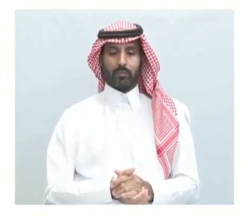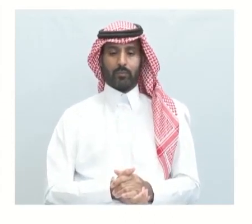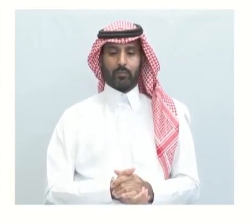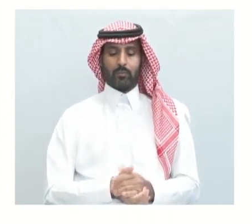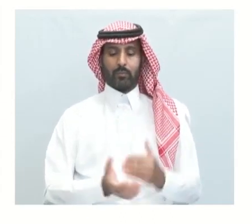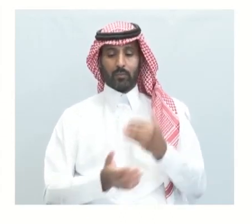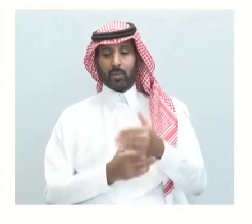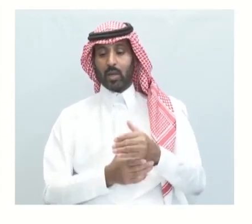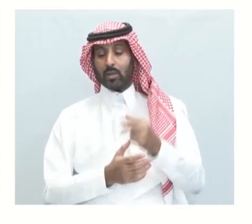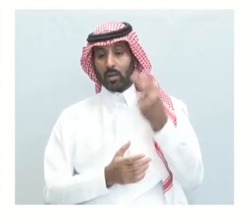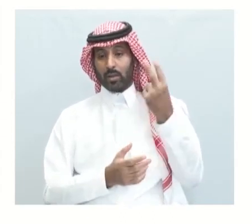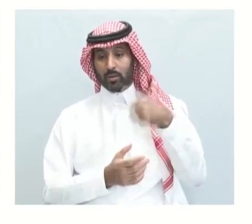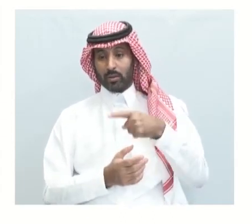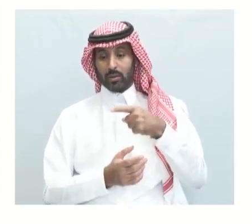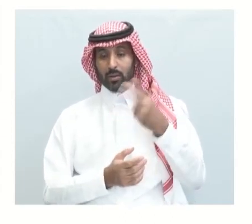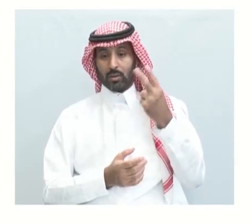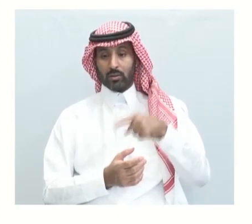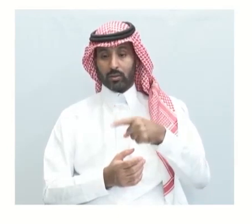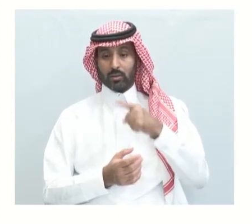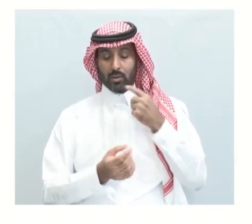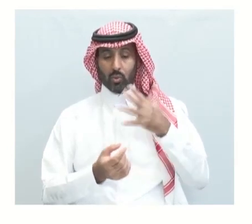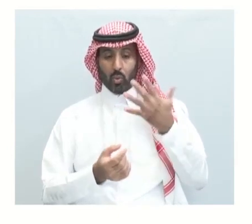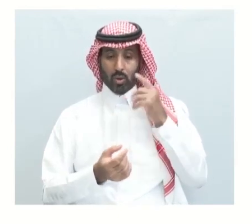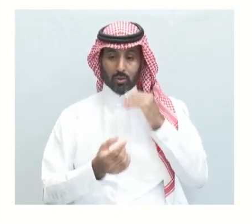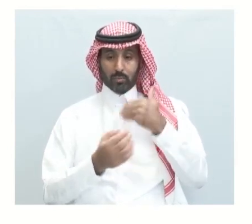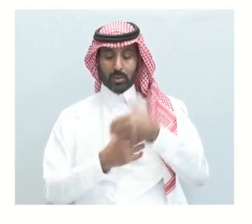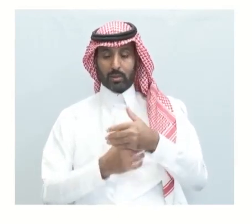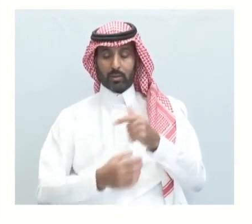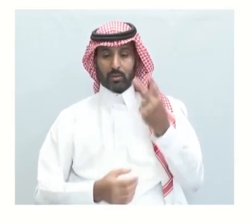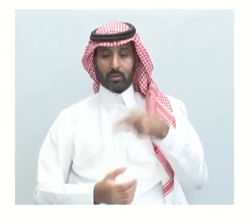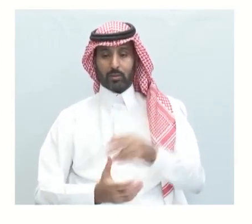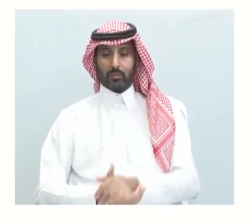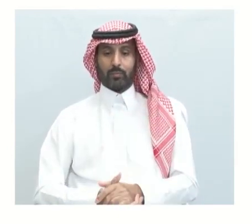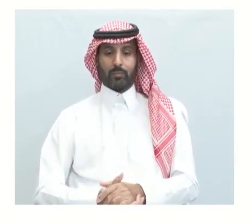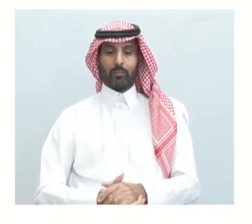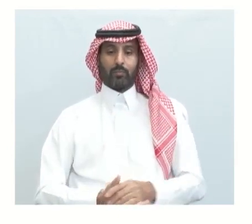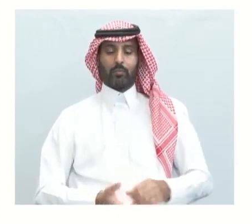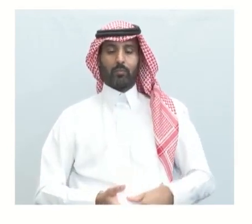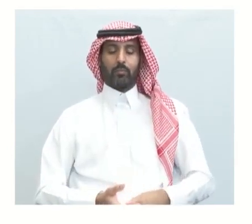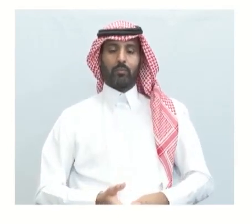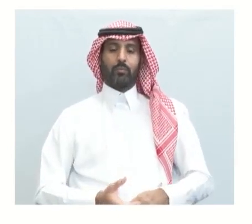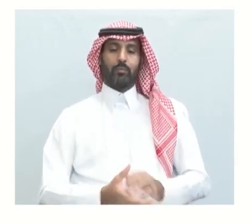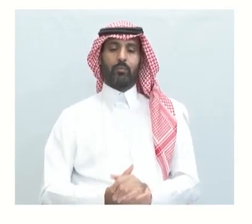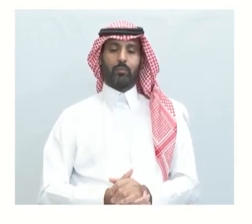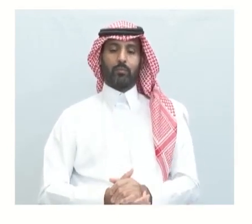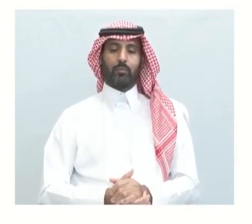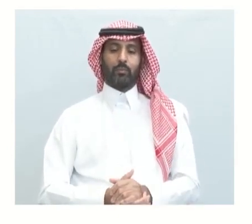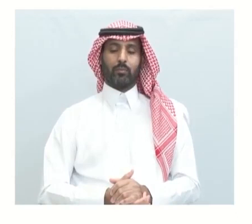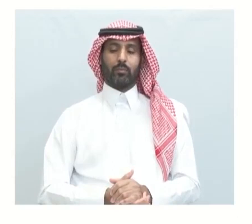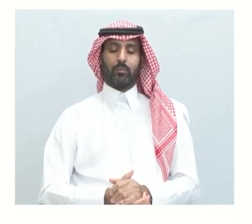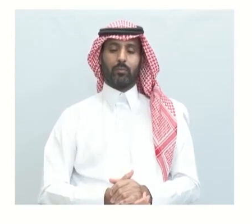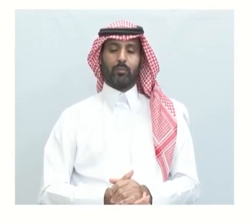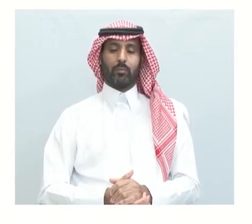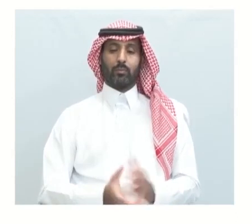افتر 12 بمعنى اضف لي عقده جديده عشان لديه هنا 12 ولديه هنا تسعه